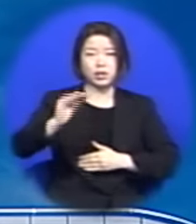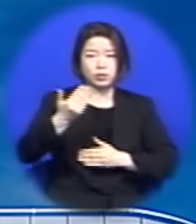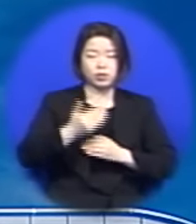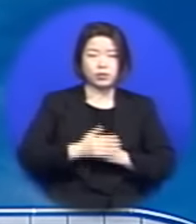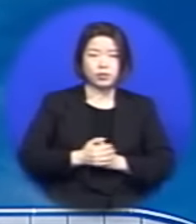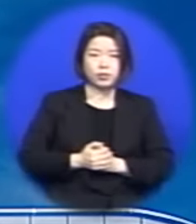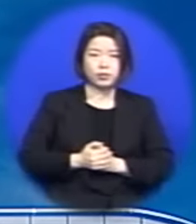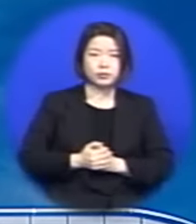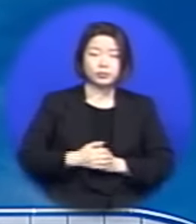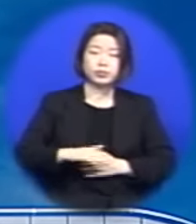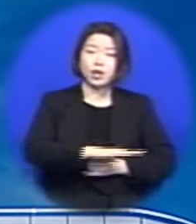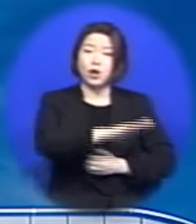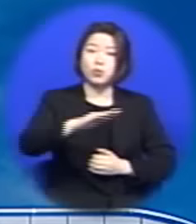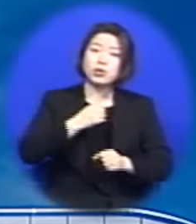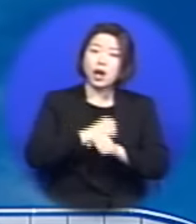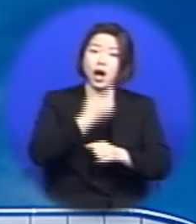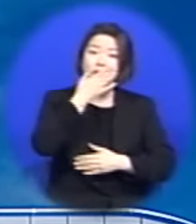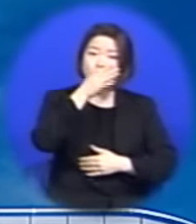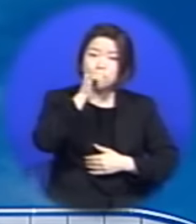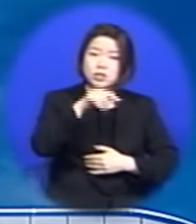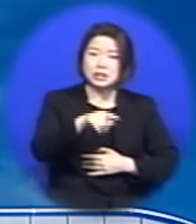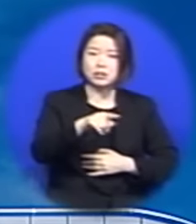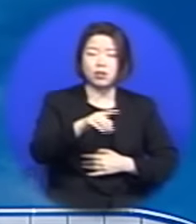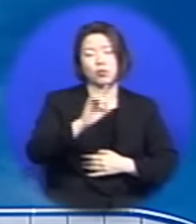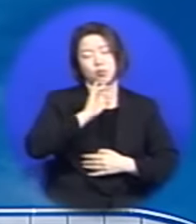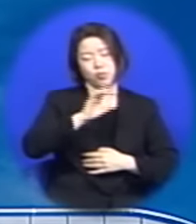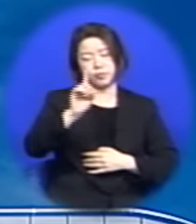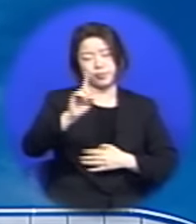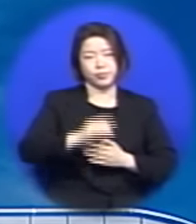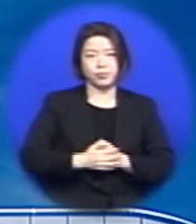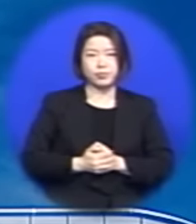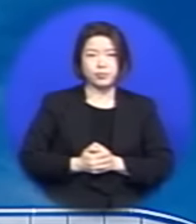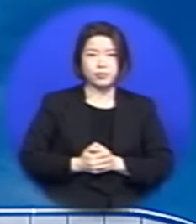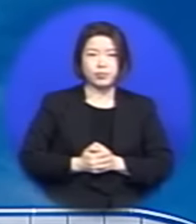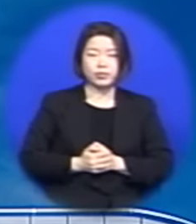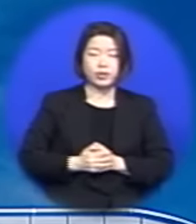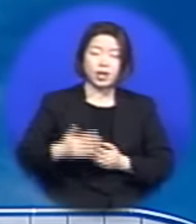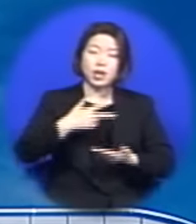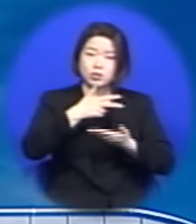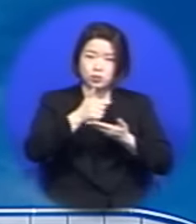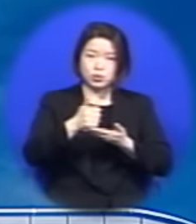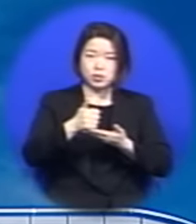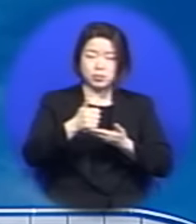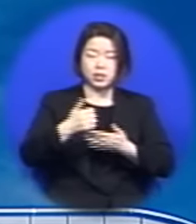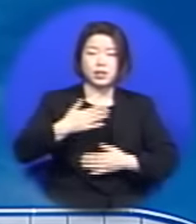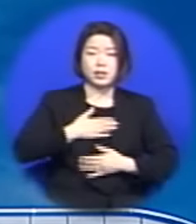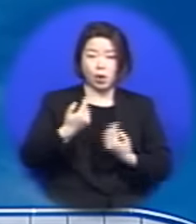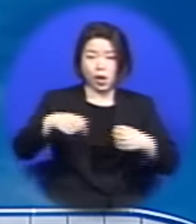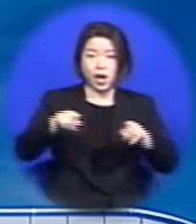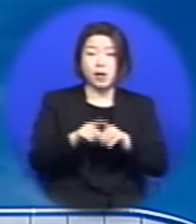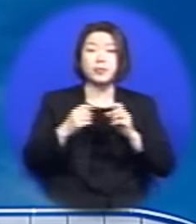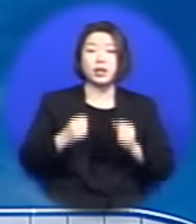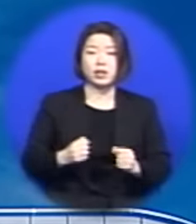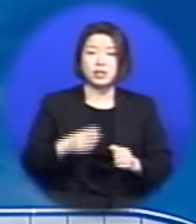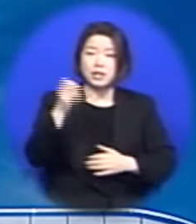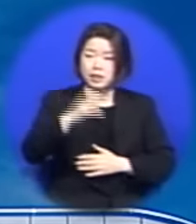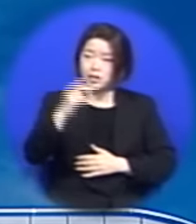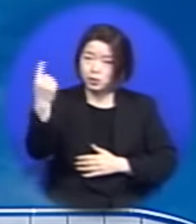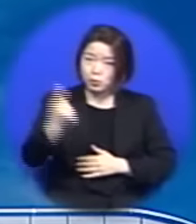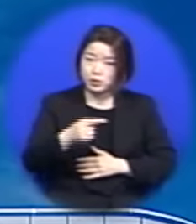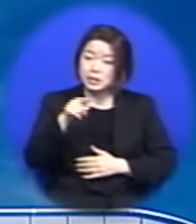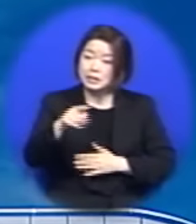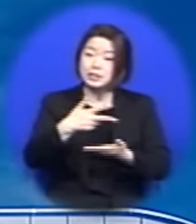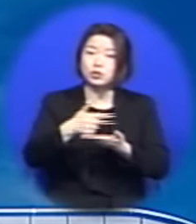살으라는 우리가 할 수 있는 것은 그거밖에 없습니다 주님이 나와 함께 계신 거 다시 오실 그 주님은